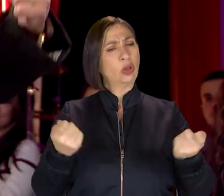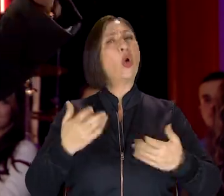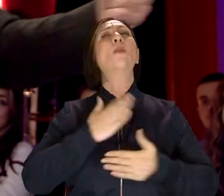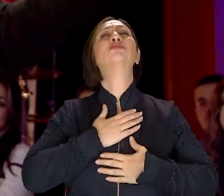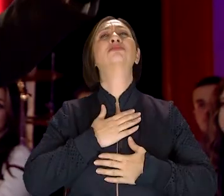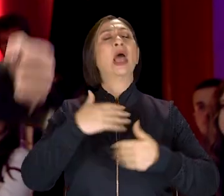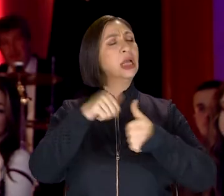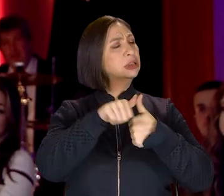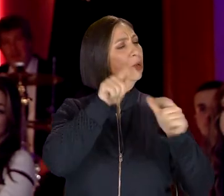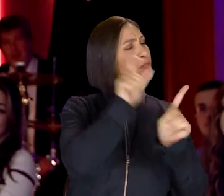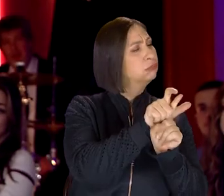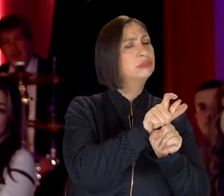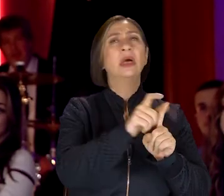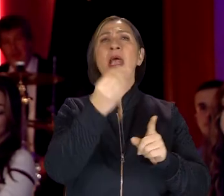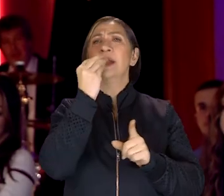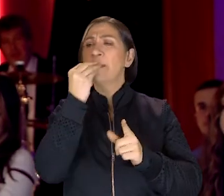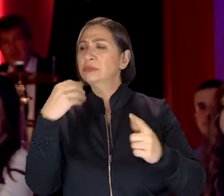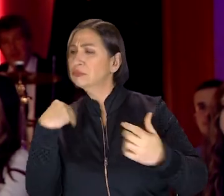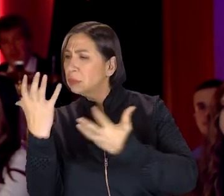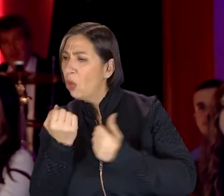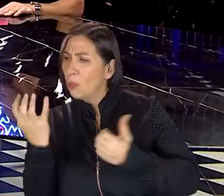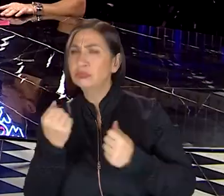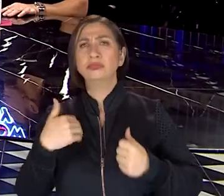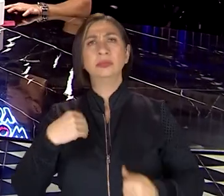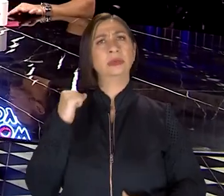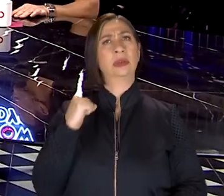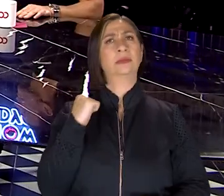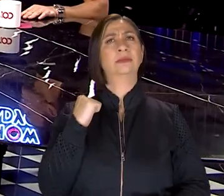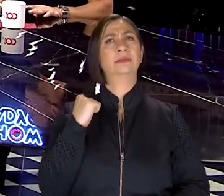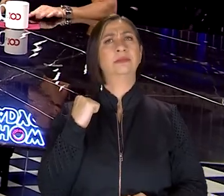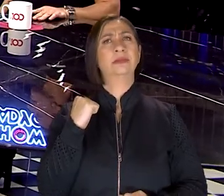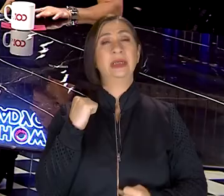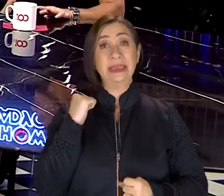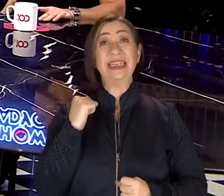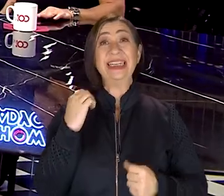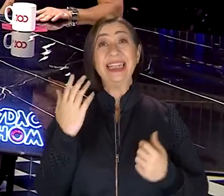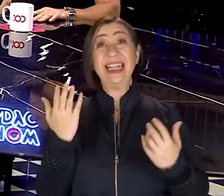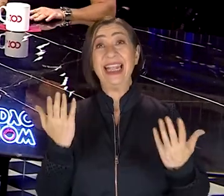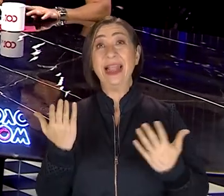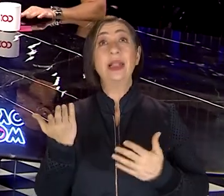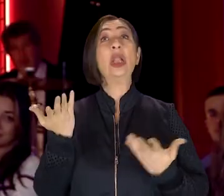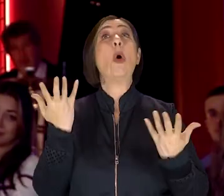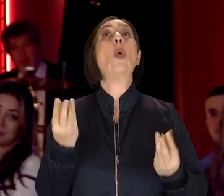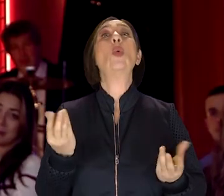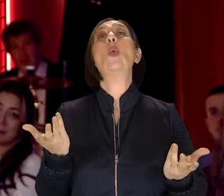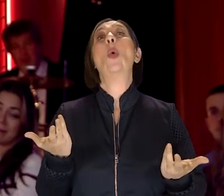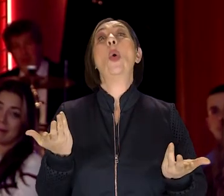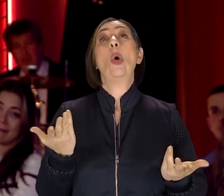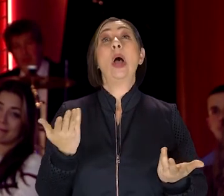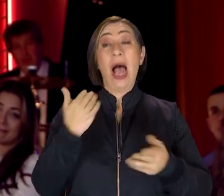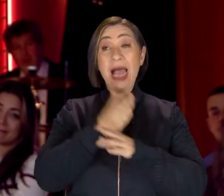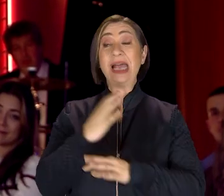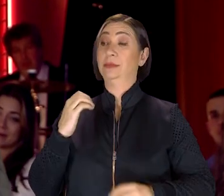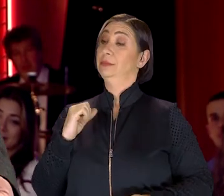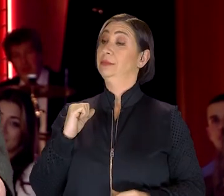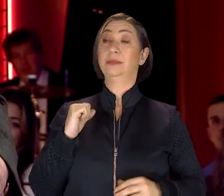başındayım, eşimin başındayım, aşımın başındayım. Böyle dik durur. Dik durur da ne oluyor yani? Hakikaten dik